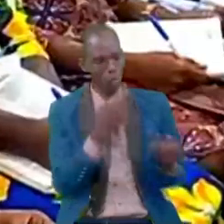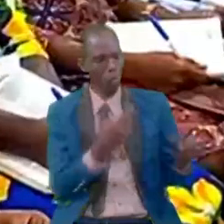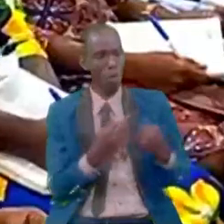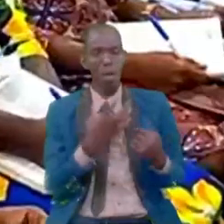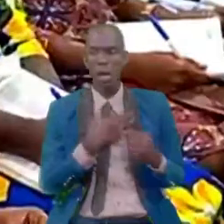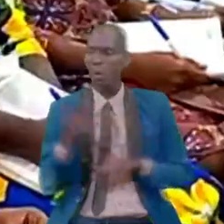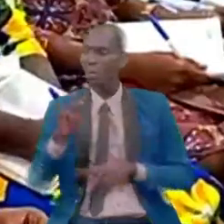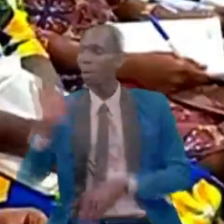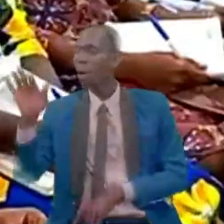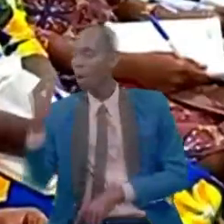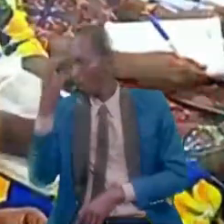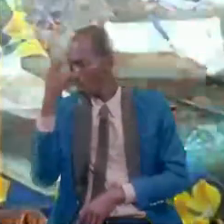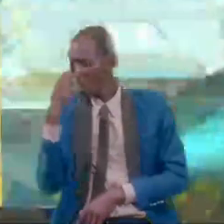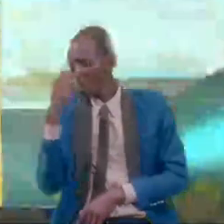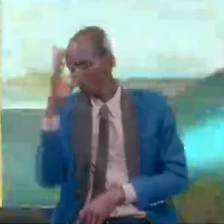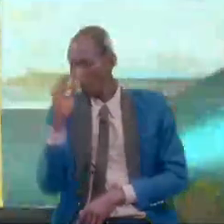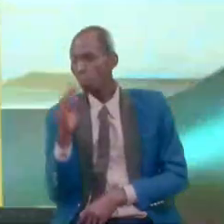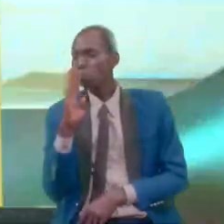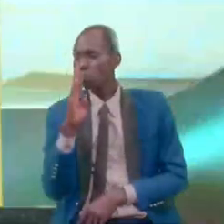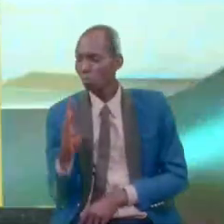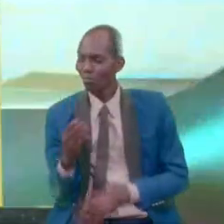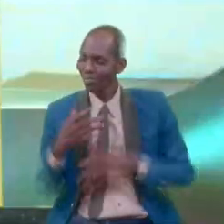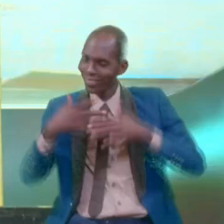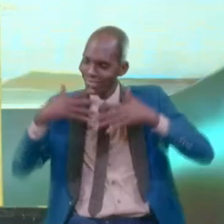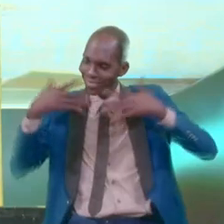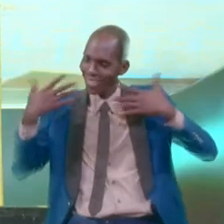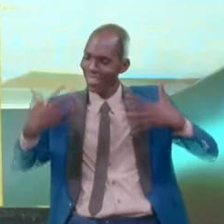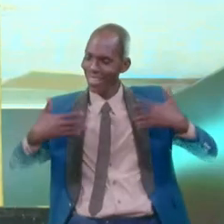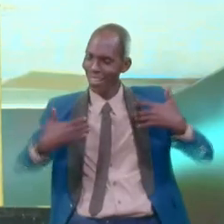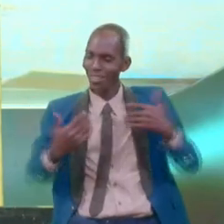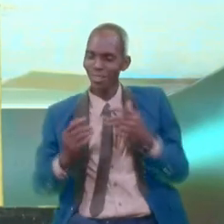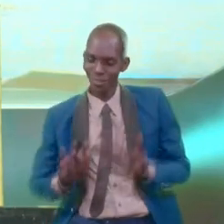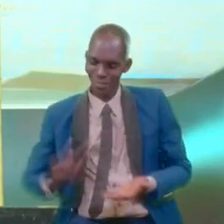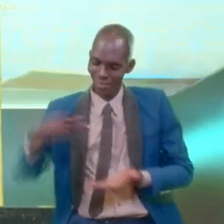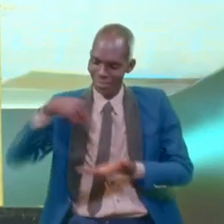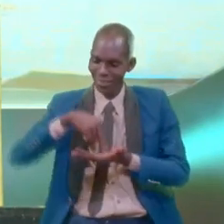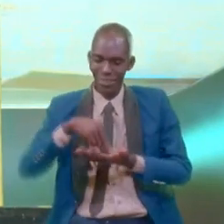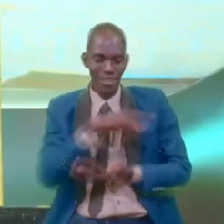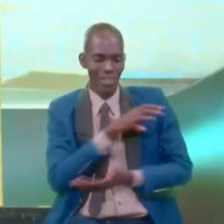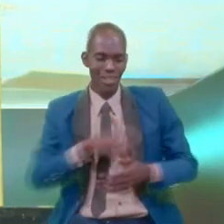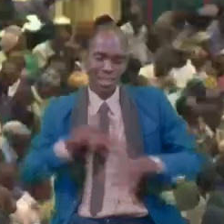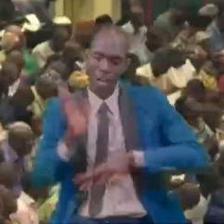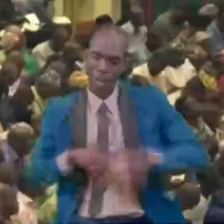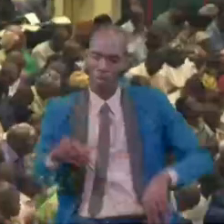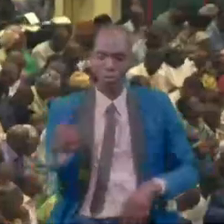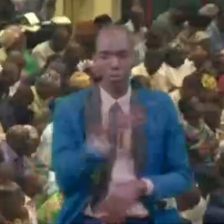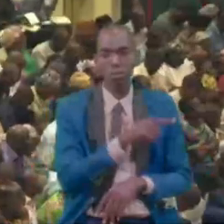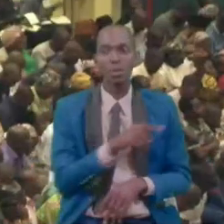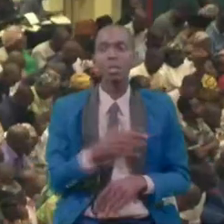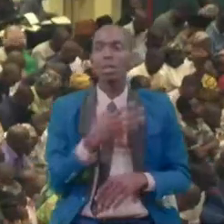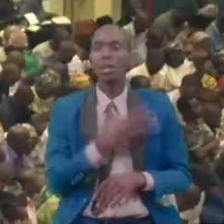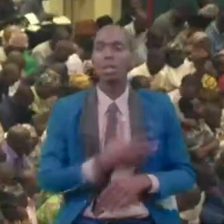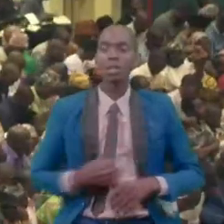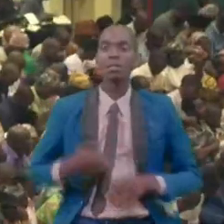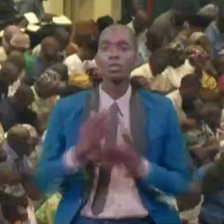l'aveugle en lui disant, prends courage, lève-toi, il t'appelle. Quelque chose va